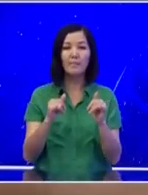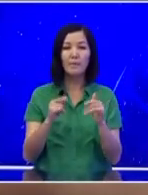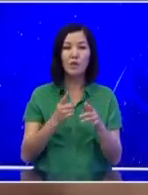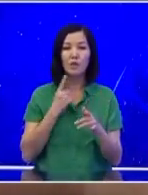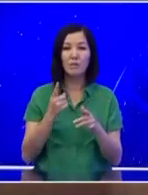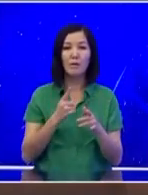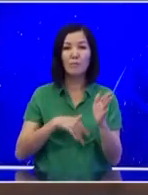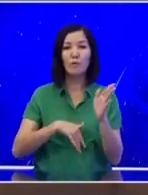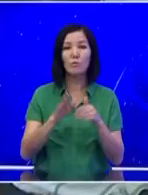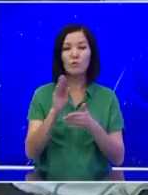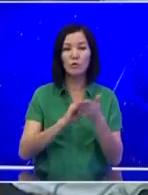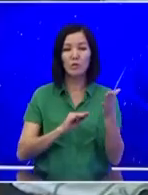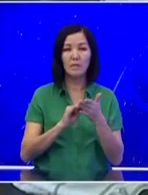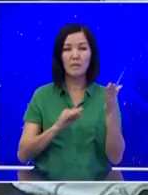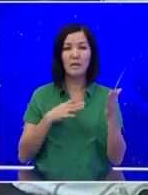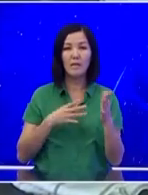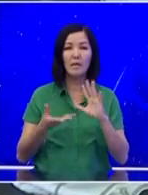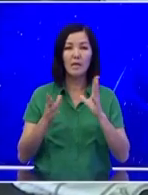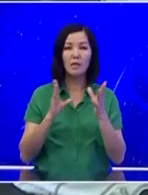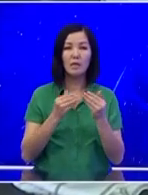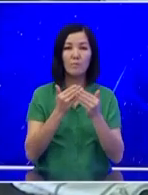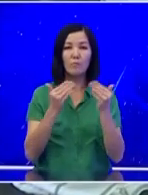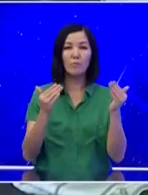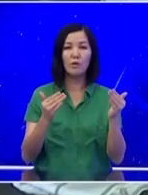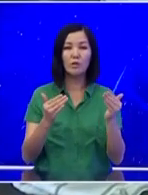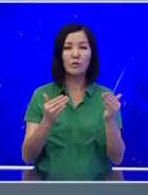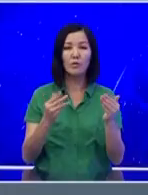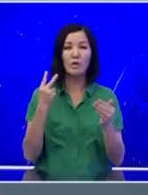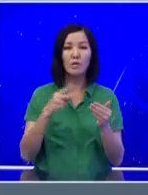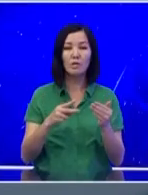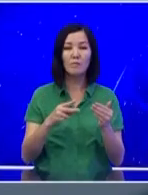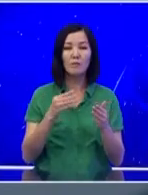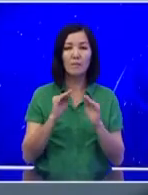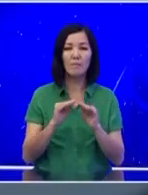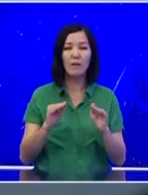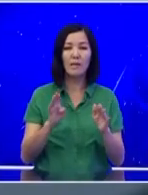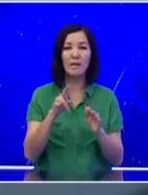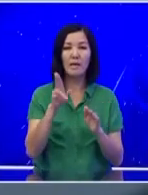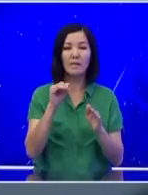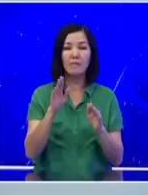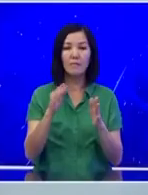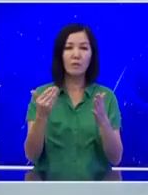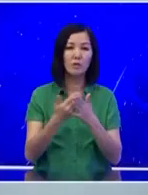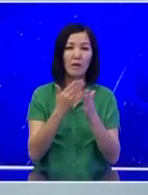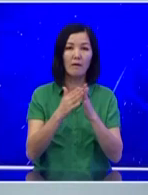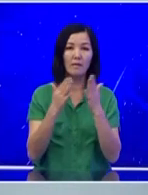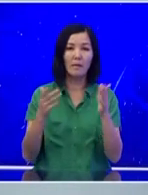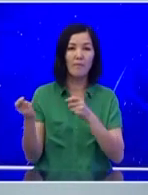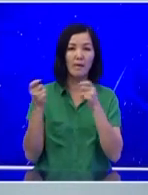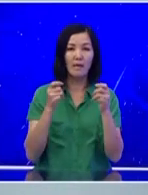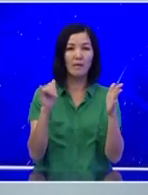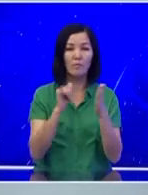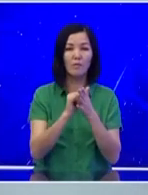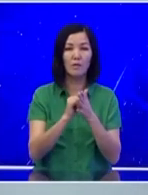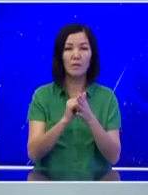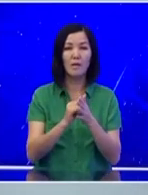жазылған дейді ілиястанушылар. Жалпы мұражай елімізде жоқ 20 шақты балалар әдебиетімен толықты. Былтырғы жылы